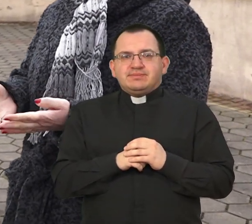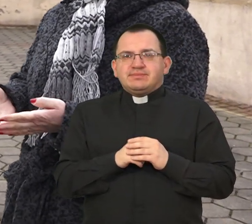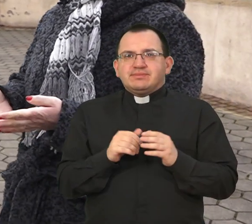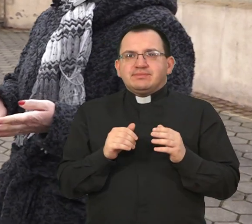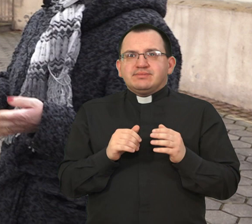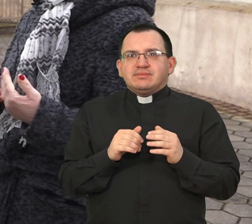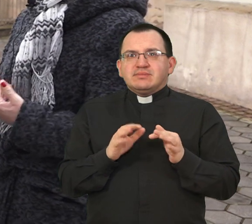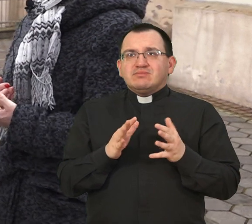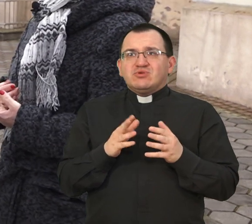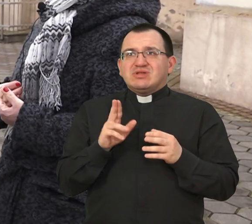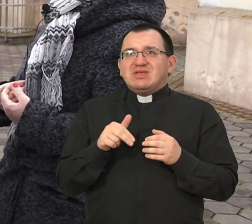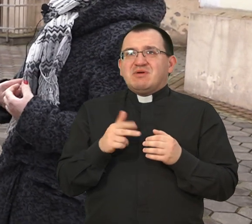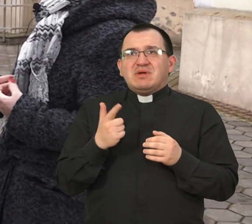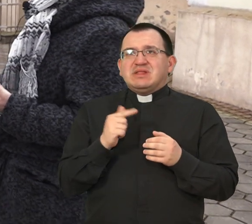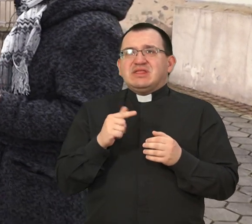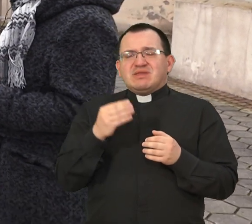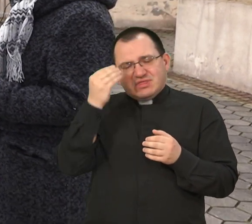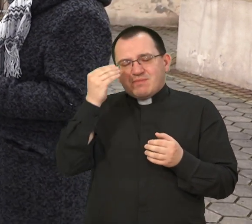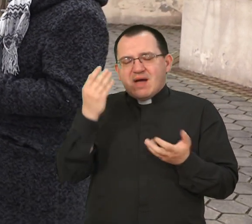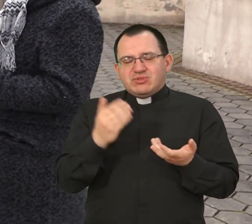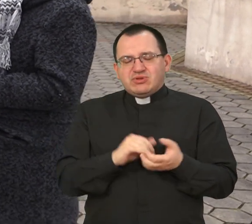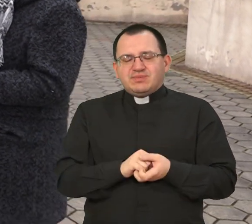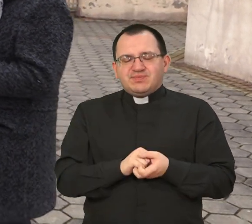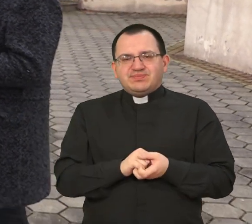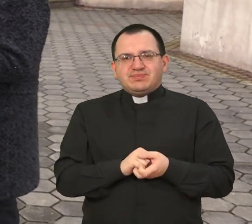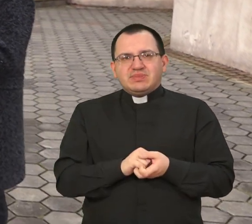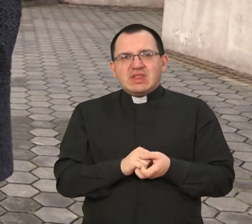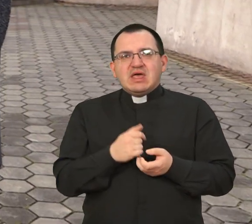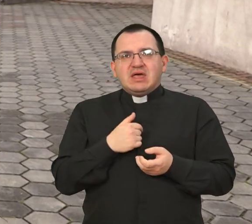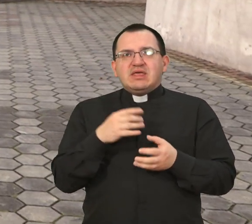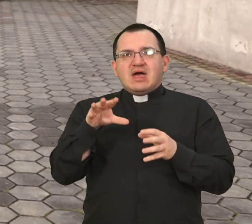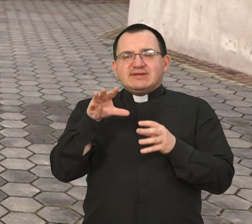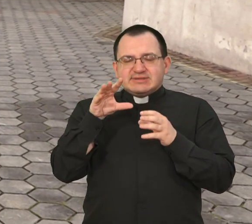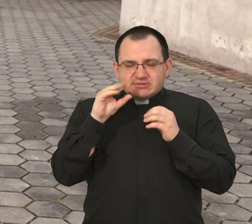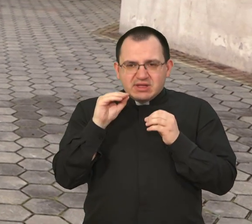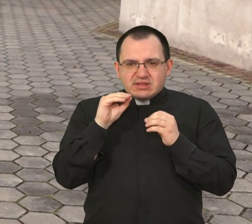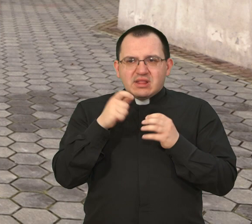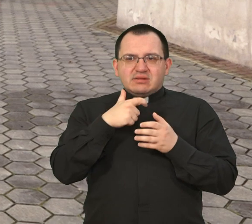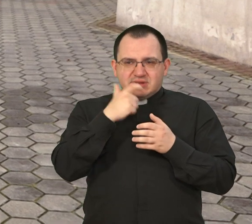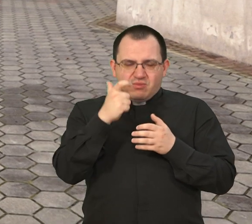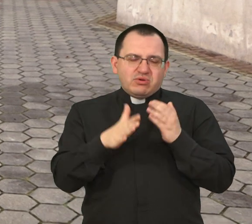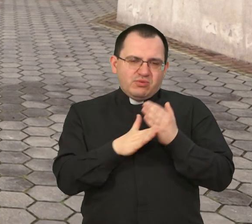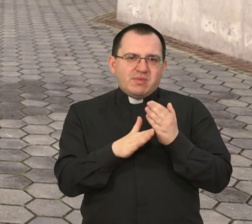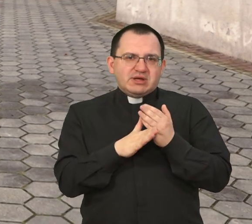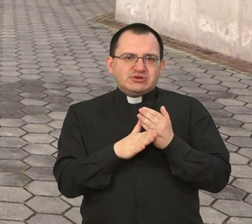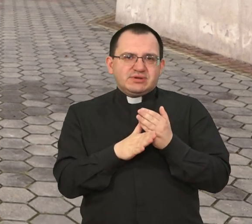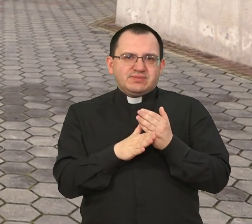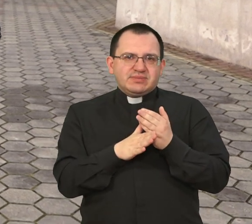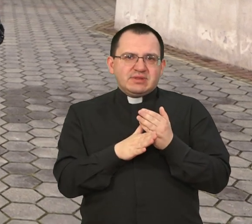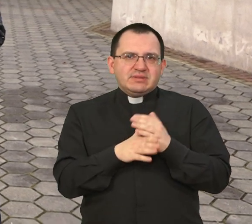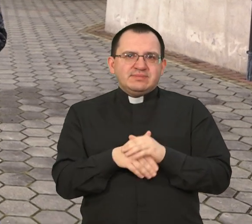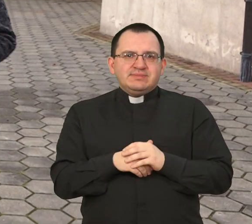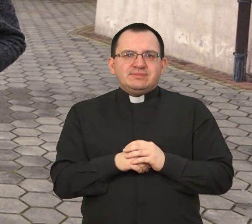Možda imam, ali nisam možda to tako shvatila. Nisam to shvatila, nije mi to sad Bog